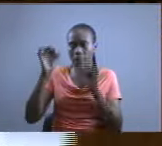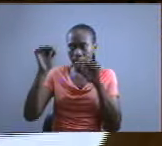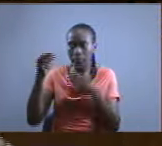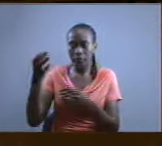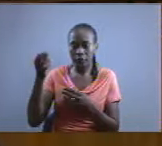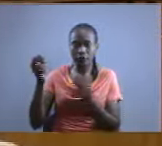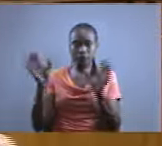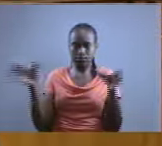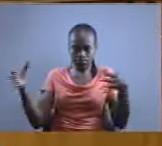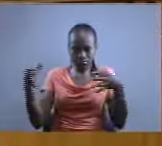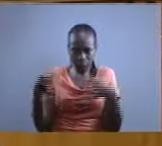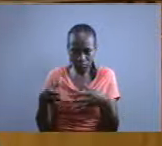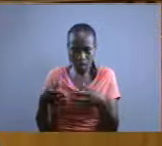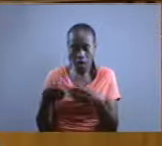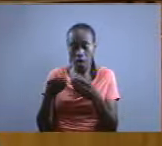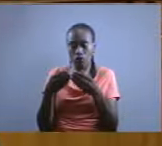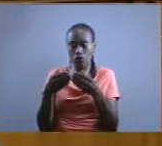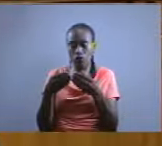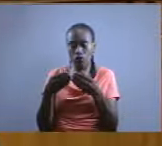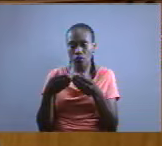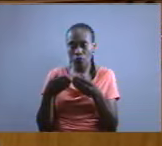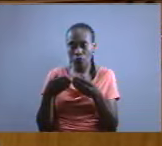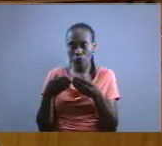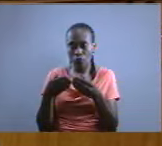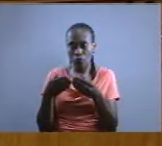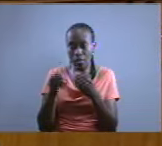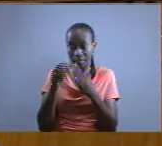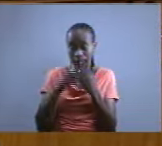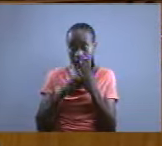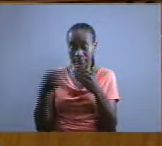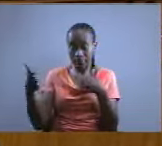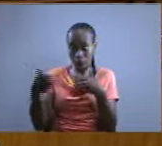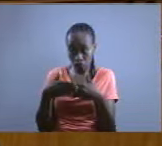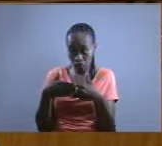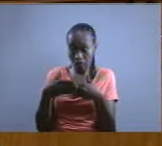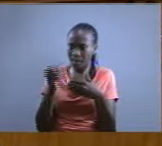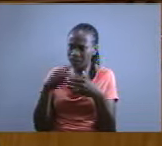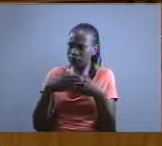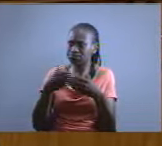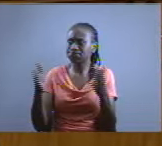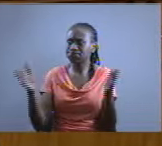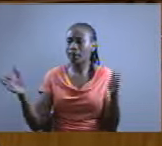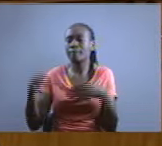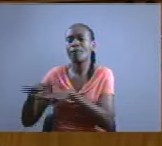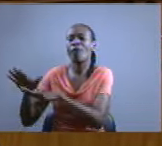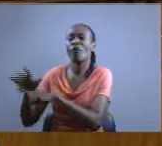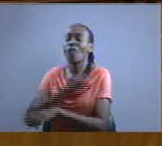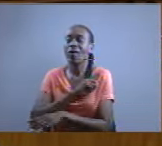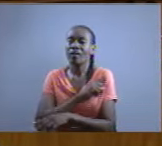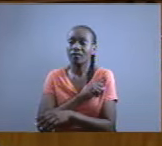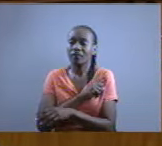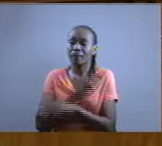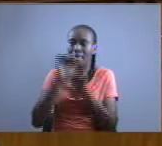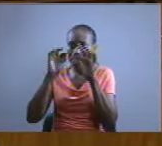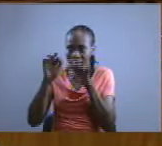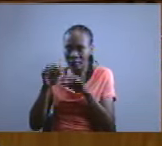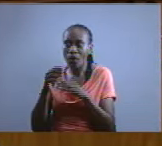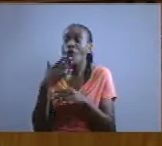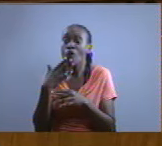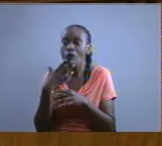verseker dat die belanghebbendes en mense wat geraak word insette oor die wetsontwerp